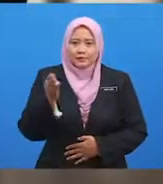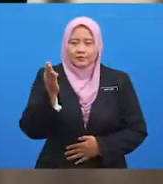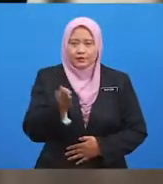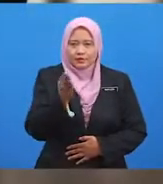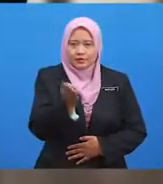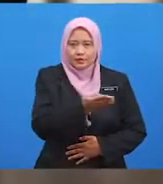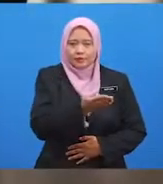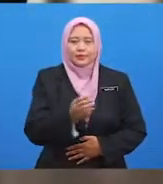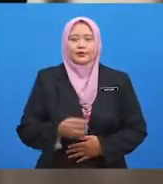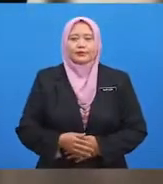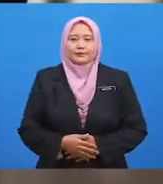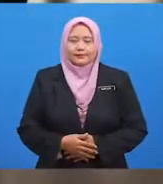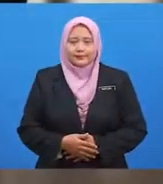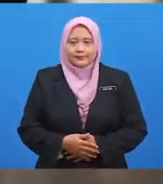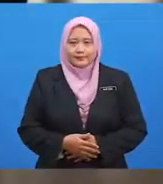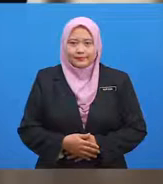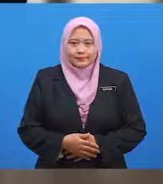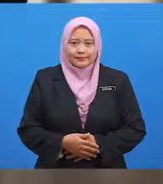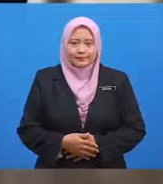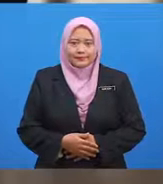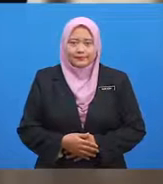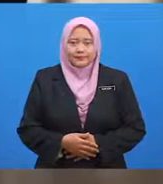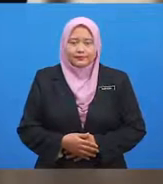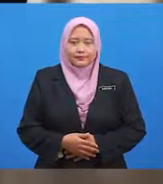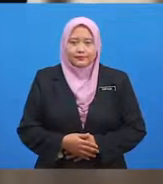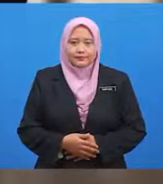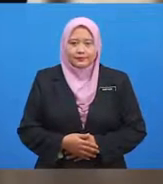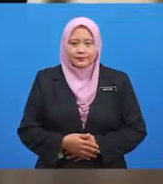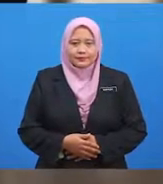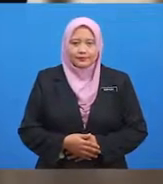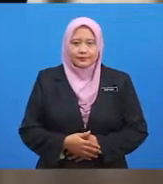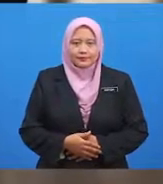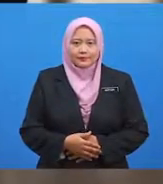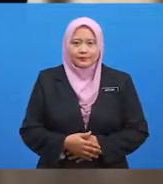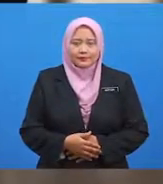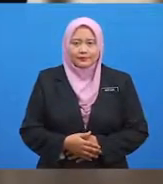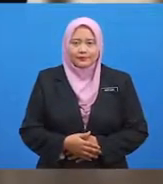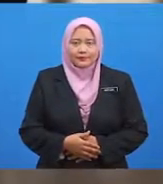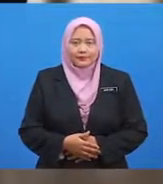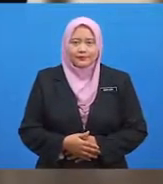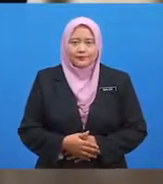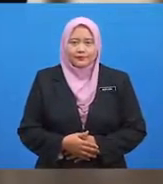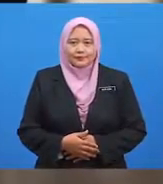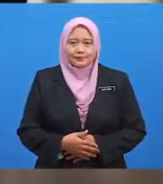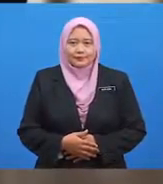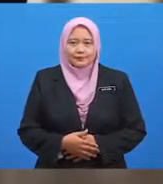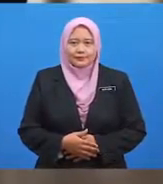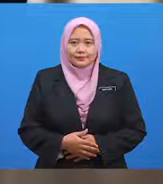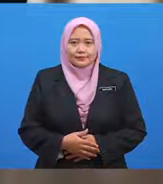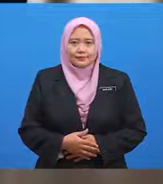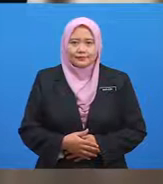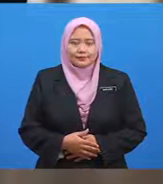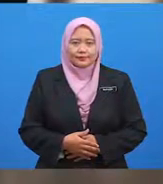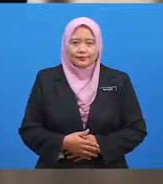audzubillahiminasyaitonirojim Bismillahirohmanirohim Alhamdulillahirobbil alamin washolatu wassalamu ala asrofil